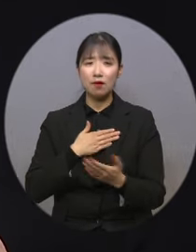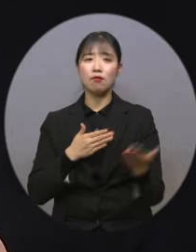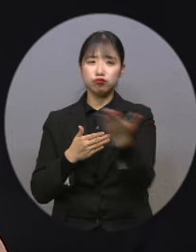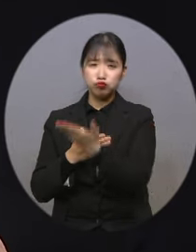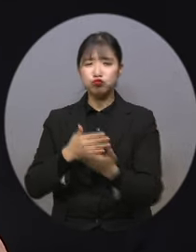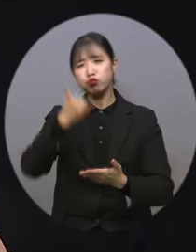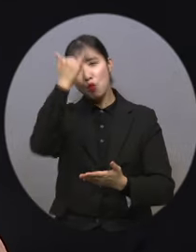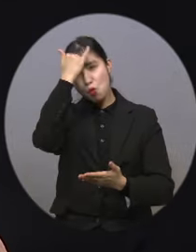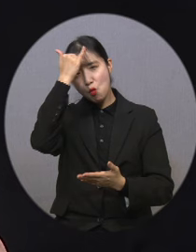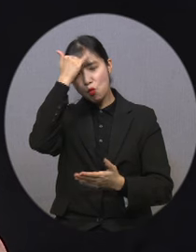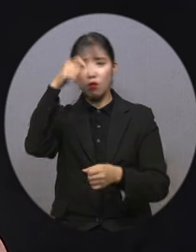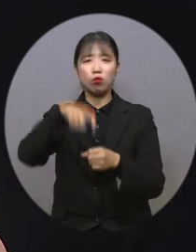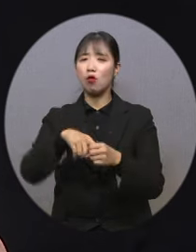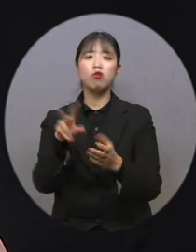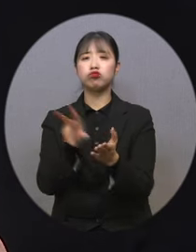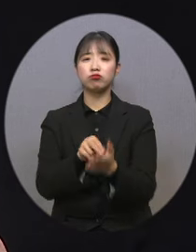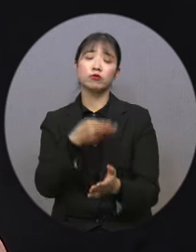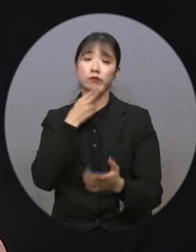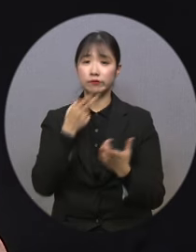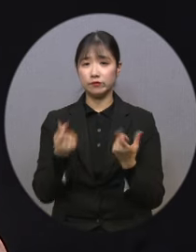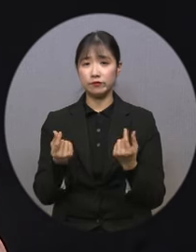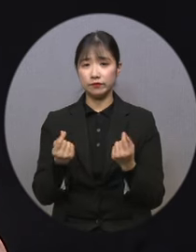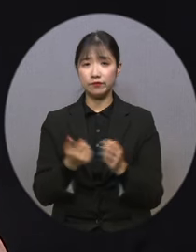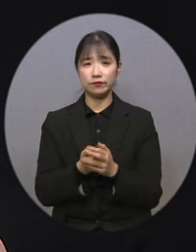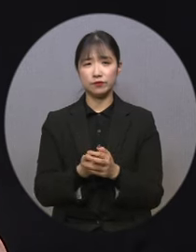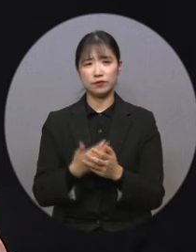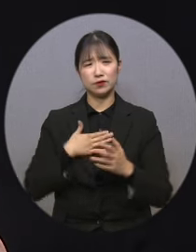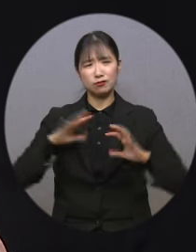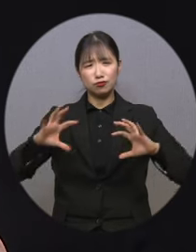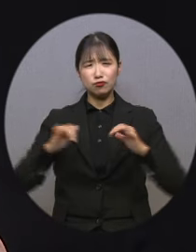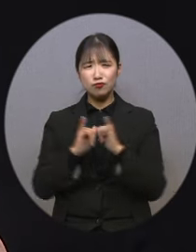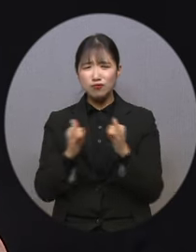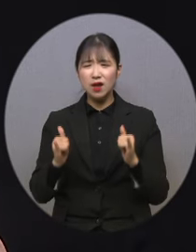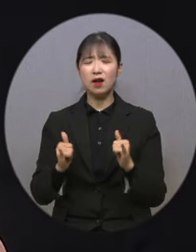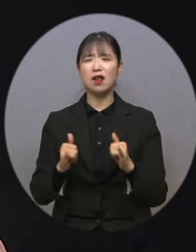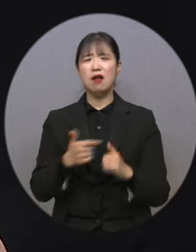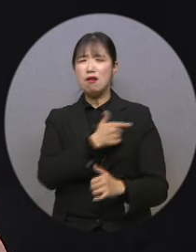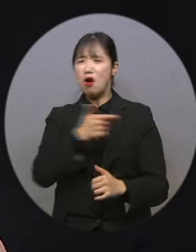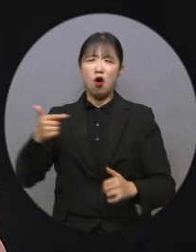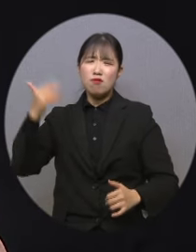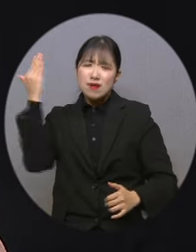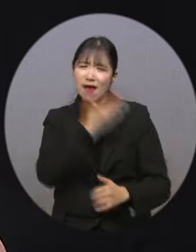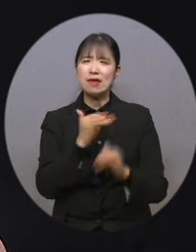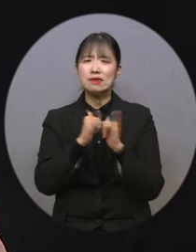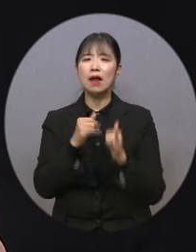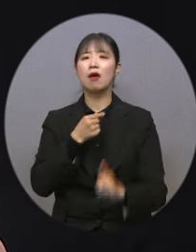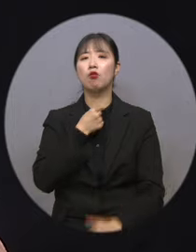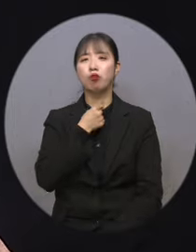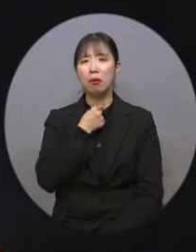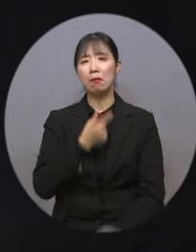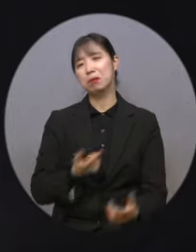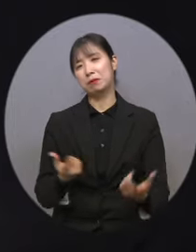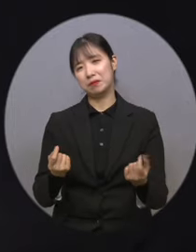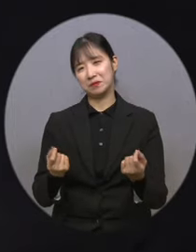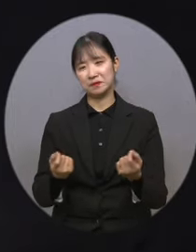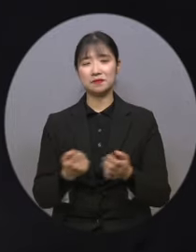도덕적으로 문제가 없다고 생각합니다 그 우리 국민들 너무 깨끗한 삶을 원하는 것 같애 어 나는